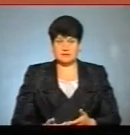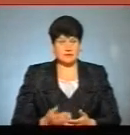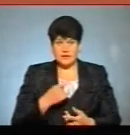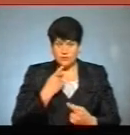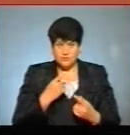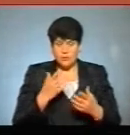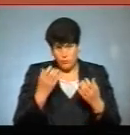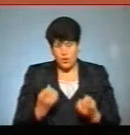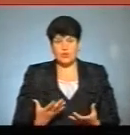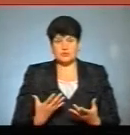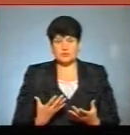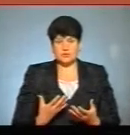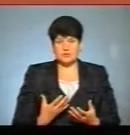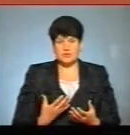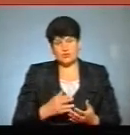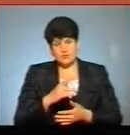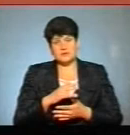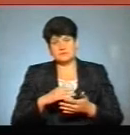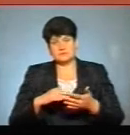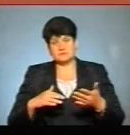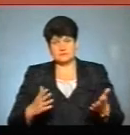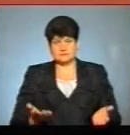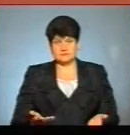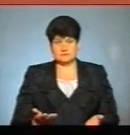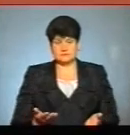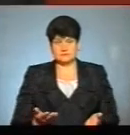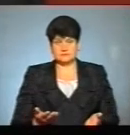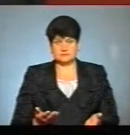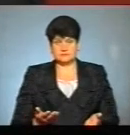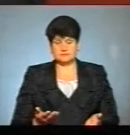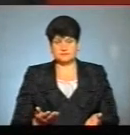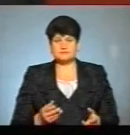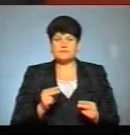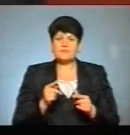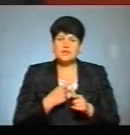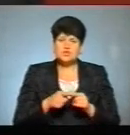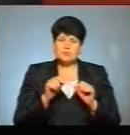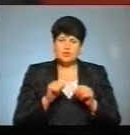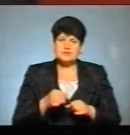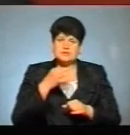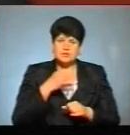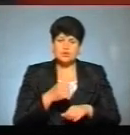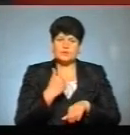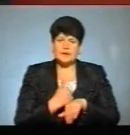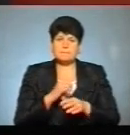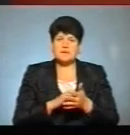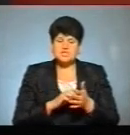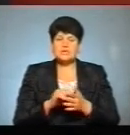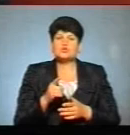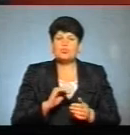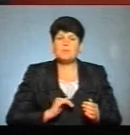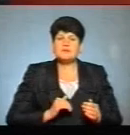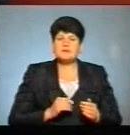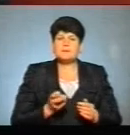оговорився. Просто от якщо тут все буде продовжуватись так, як зараз. Чи можна сказати, що основна причина, чому підприємці